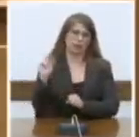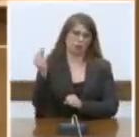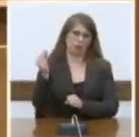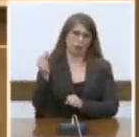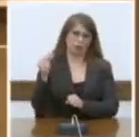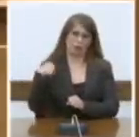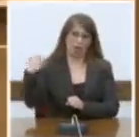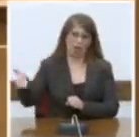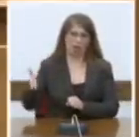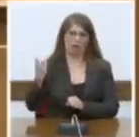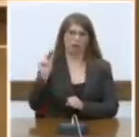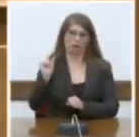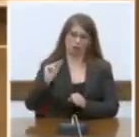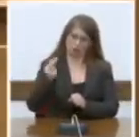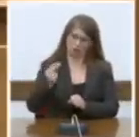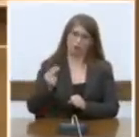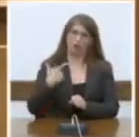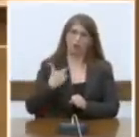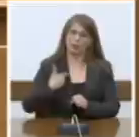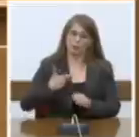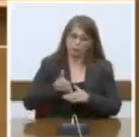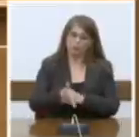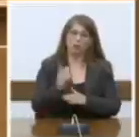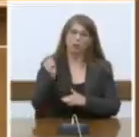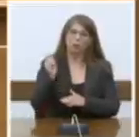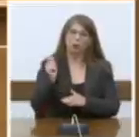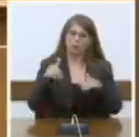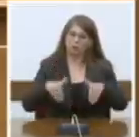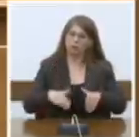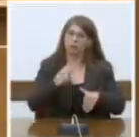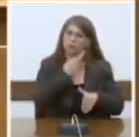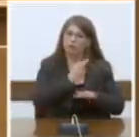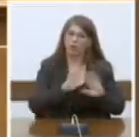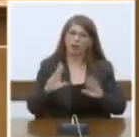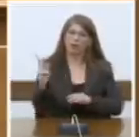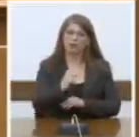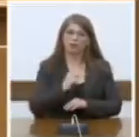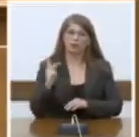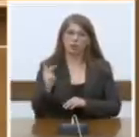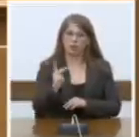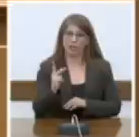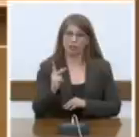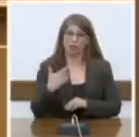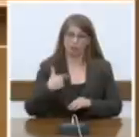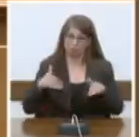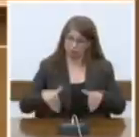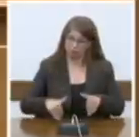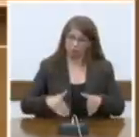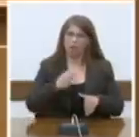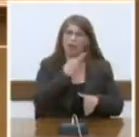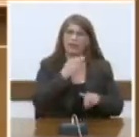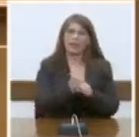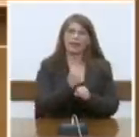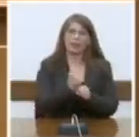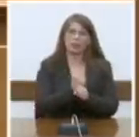έξω από αυτήν. Πρώτα απ' όλα γιατί εμείς μπήκαμε στην πολιτική για να υπηρετήσουμε τις ανάγκες της κοινωνίας. Μπήκαμε για να υπηρετήσουμε τις ανάγκες των εργαζομένων αλλά